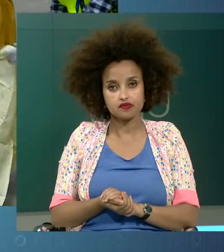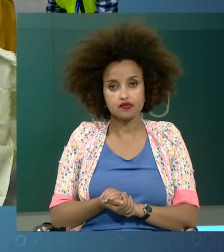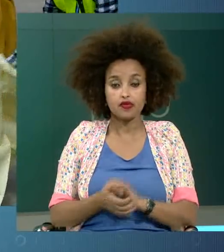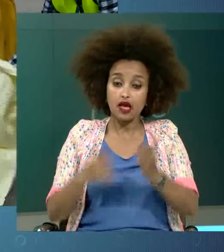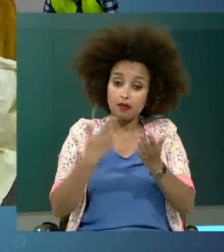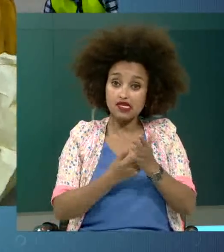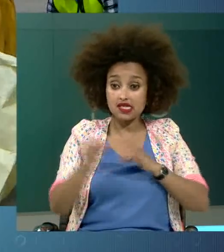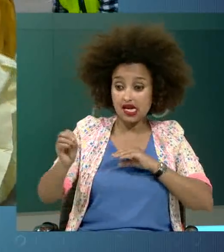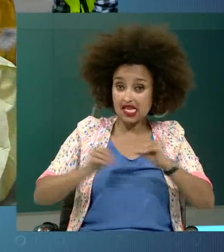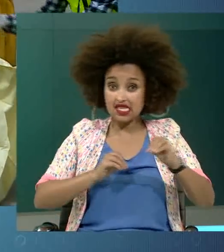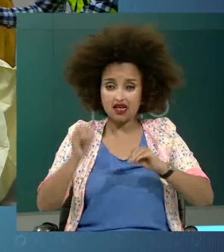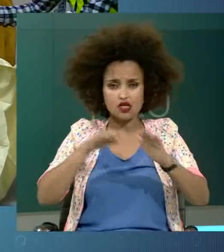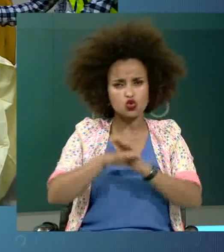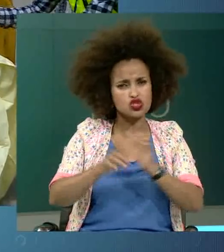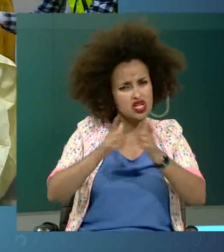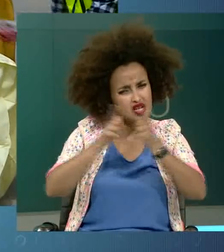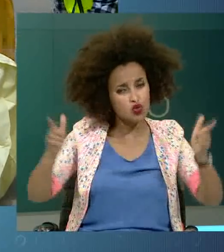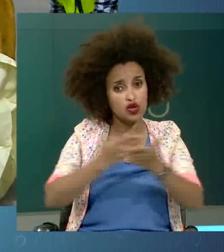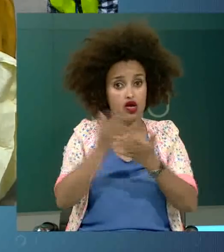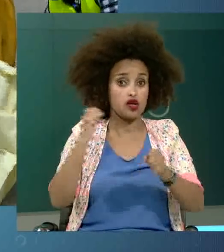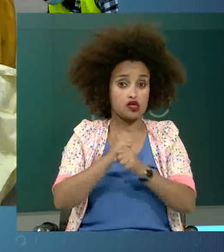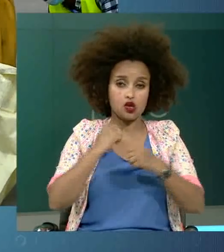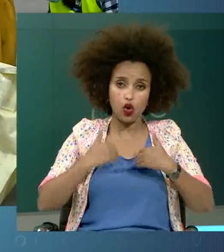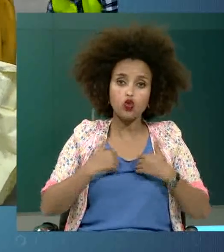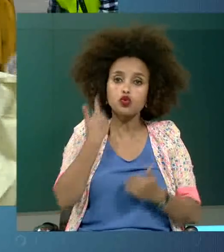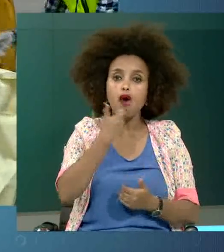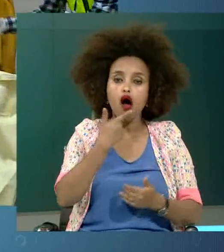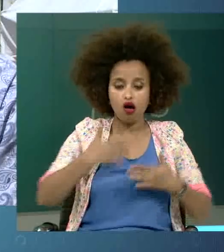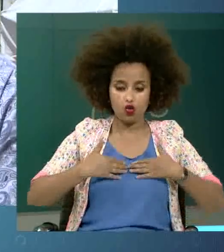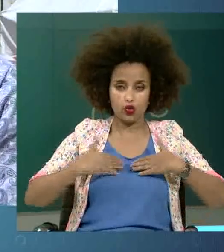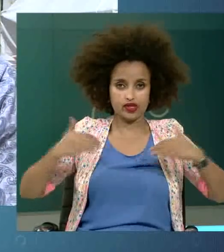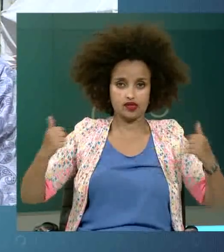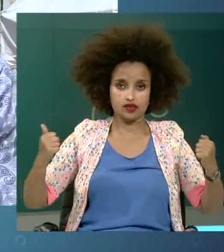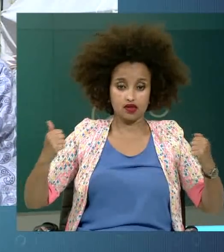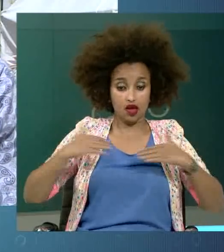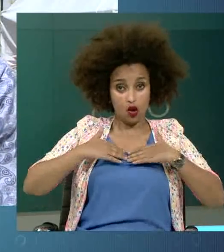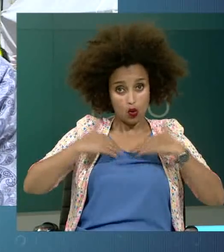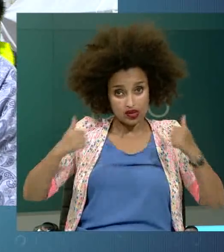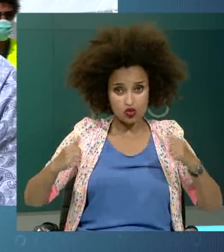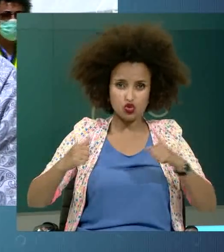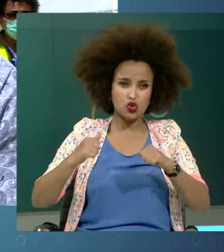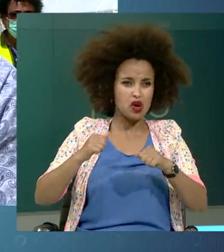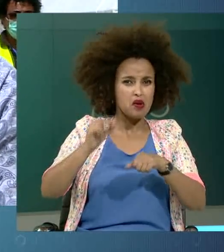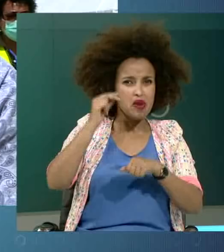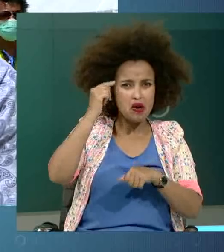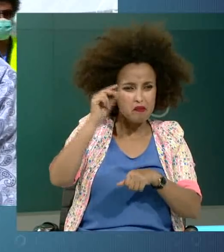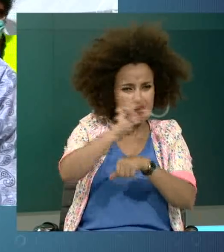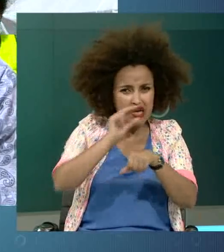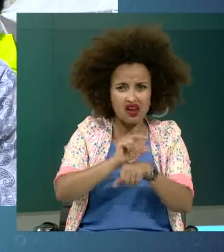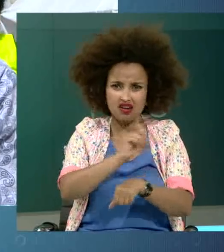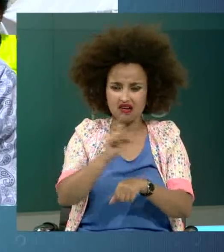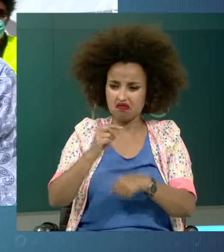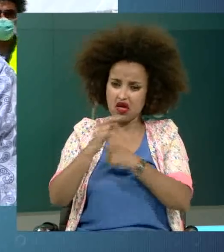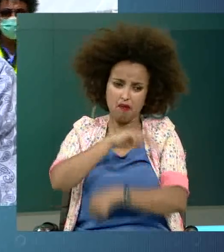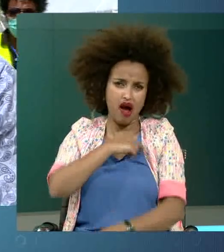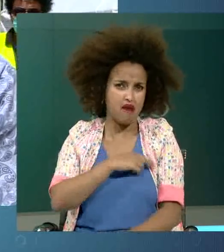በዚህ እንቅስቃሴ ውስጥ ትልቁን ስራ እየሰሩ ያሉት እውነት ለመናገር ወጣቶች ናቸው ወጣቶቹ በብሔር ሳይሆን በሃይማኖት ሳይሆን በቀለም